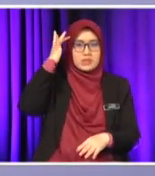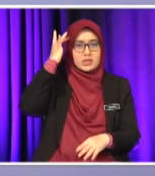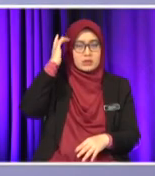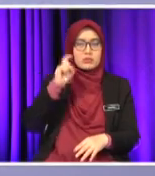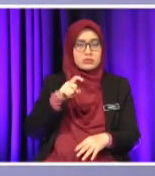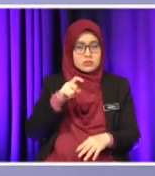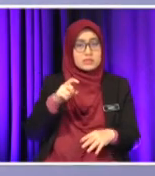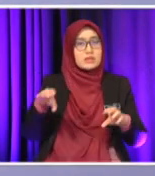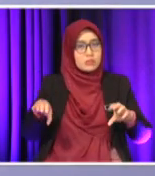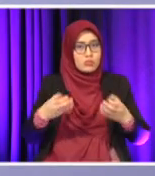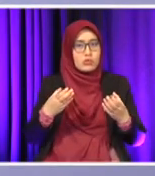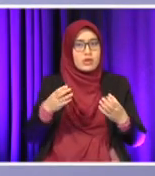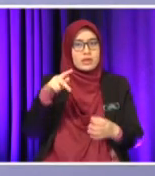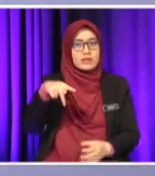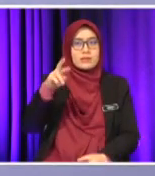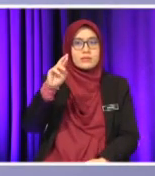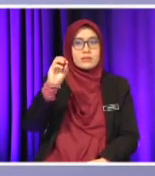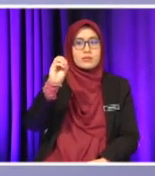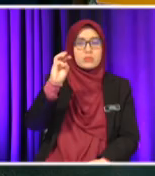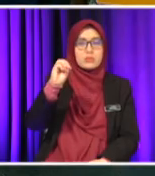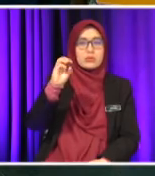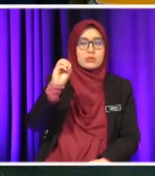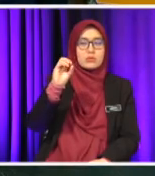yang seterusnya adalah promosi